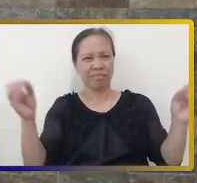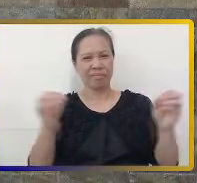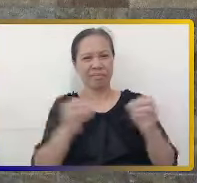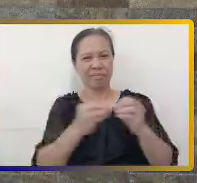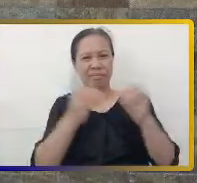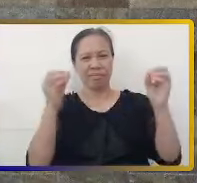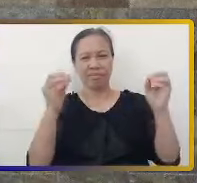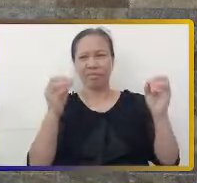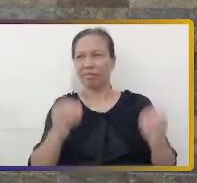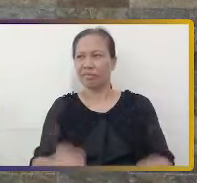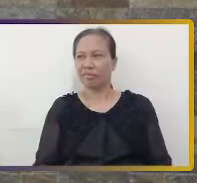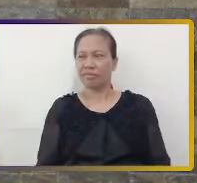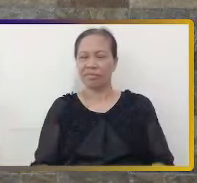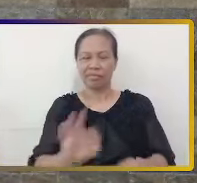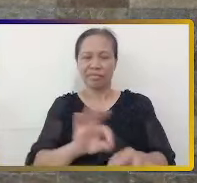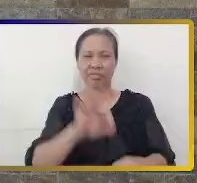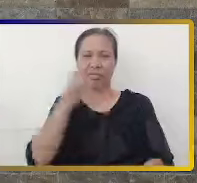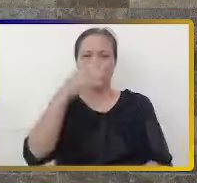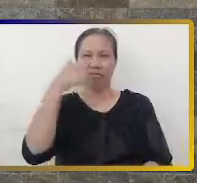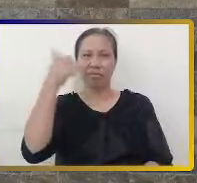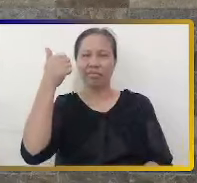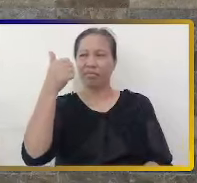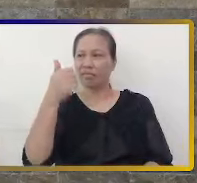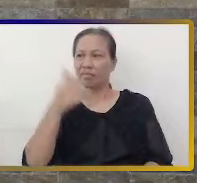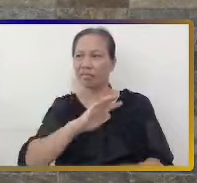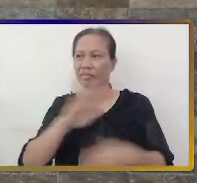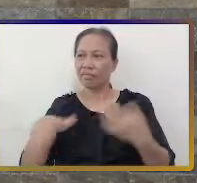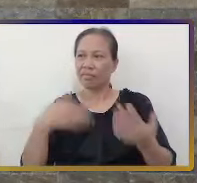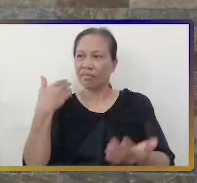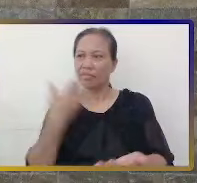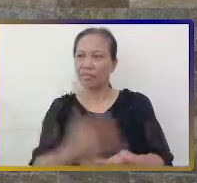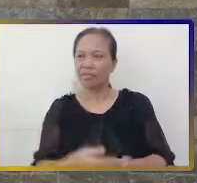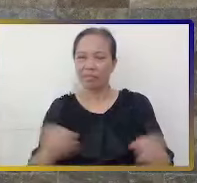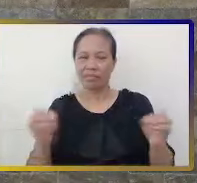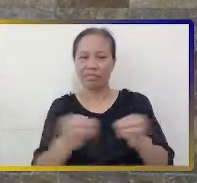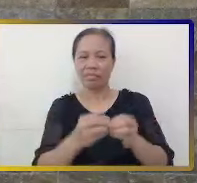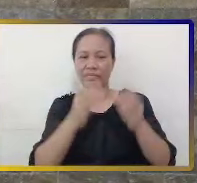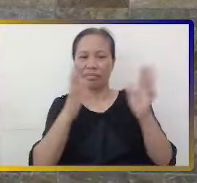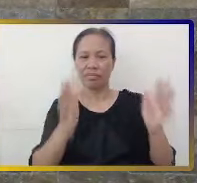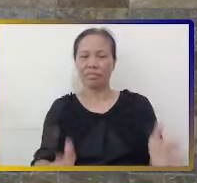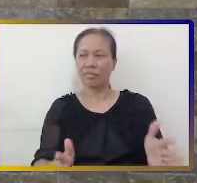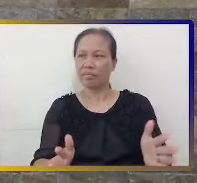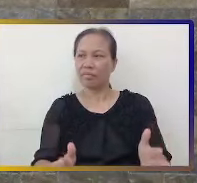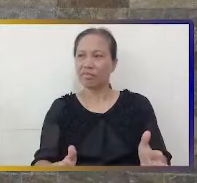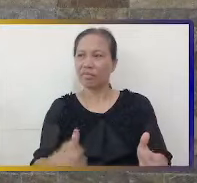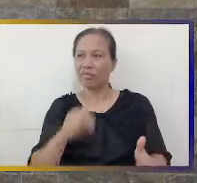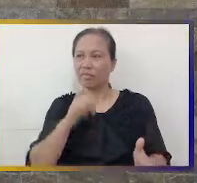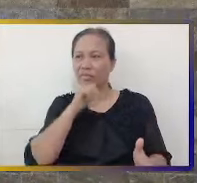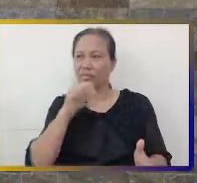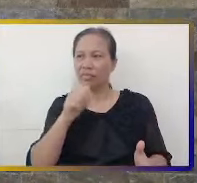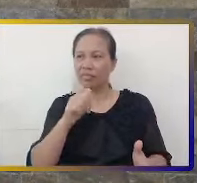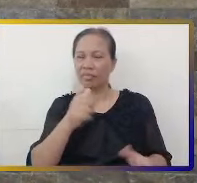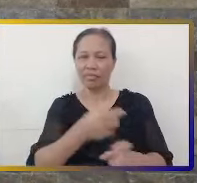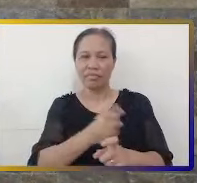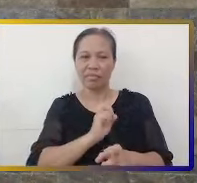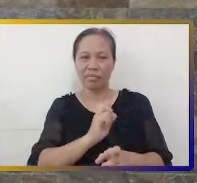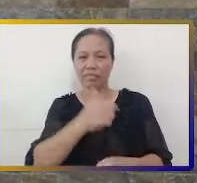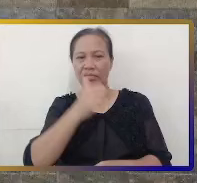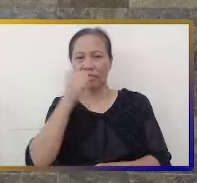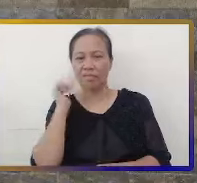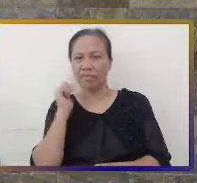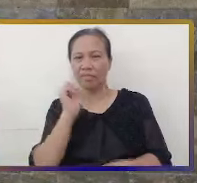ngo winning kita niyo ngayon lahat ng mga opposers mapatid ay hindi po galing sa ibang sekta ng panampalataya